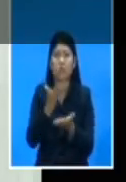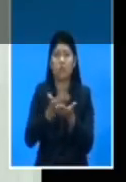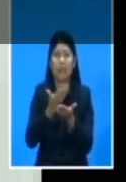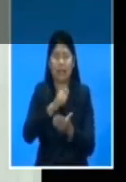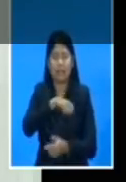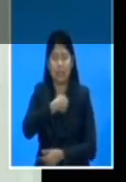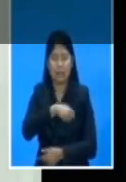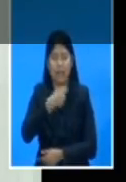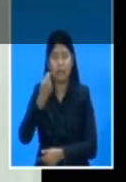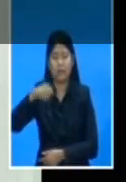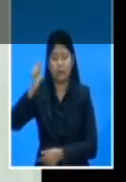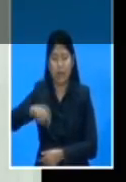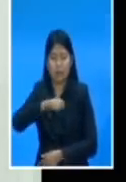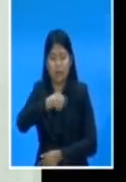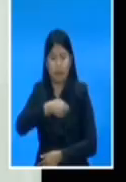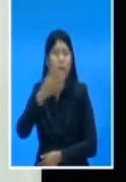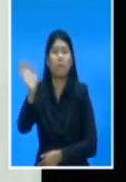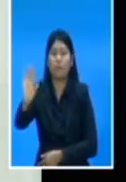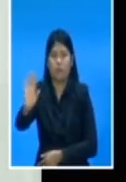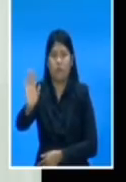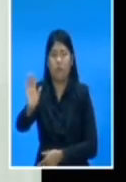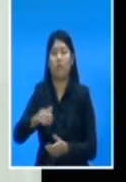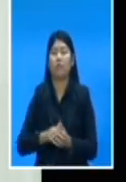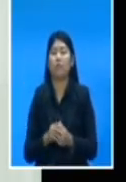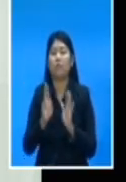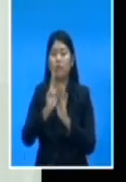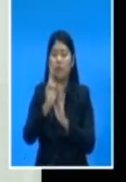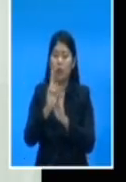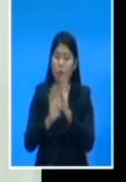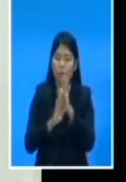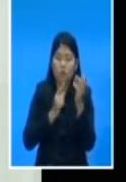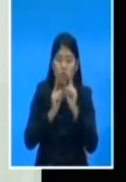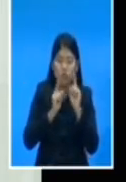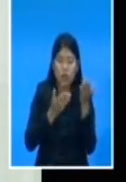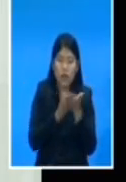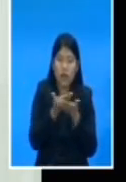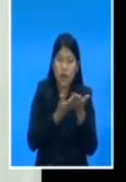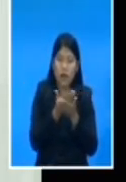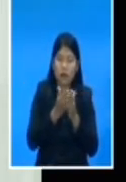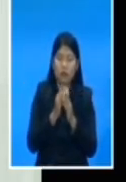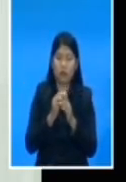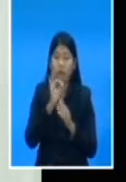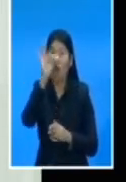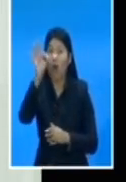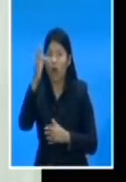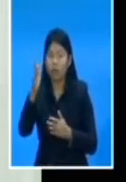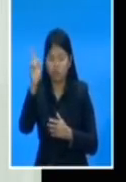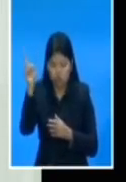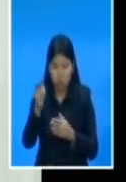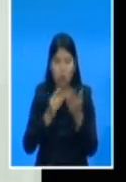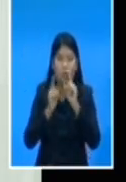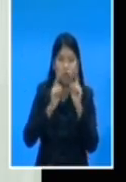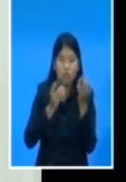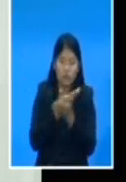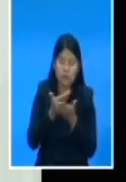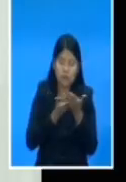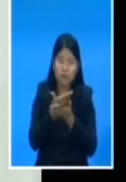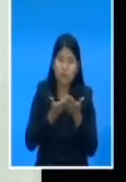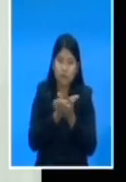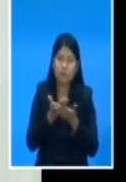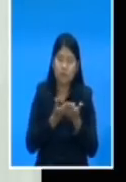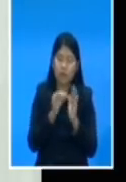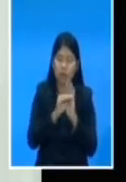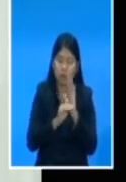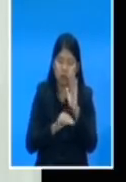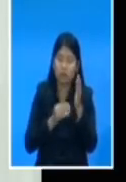นำระบบไกลเกลี่ยข้อพิพาทก่อนฟ้องมาใช้ Restorative Justice กระบวน